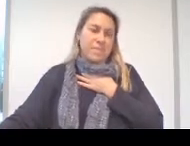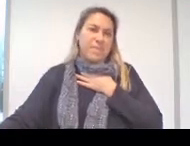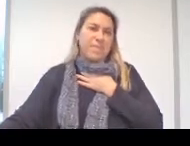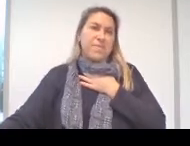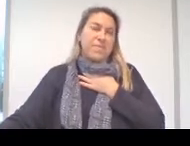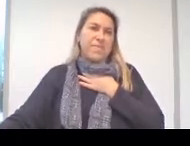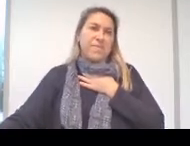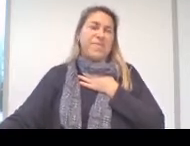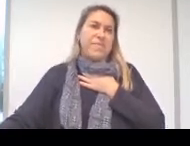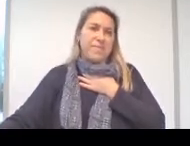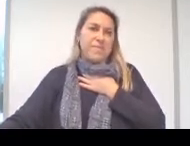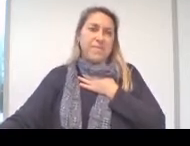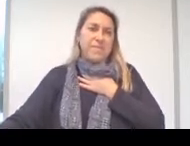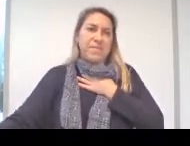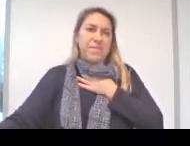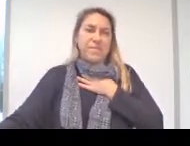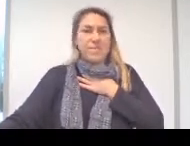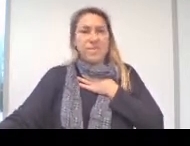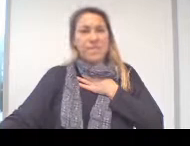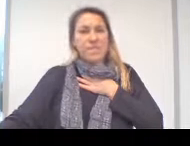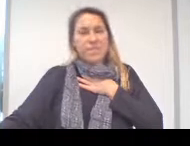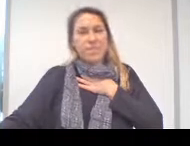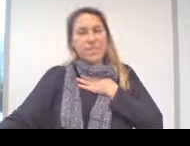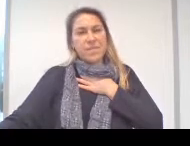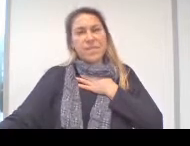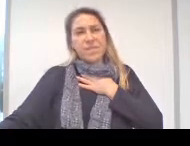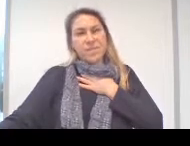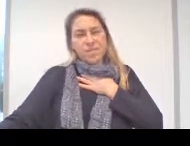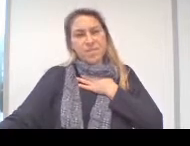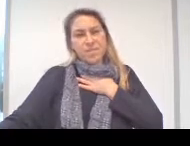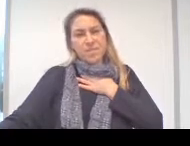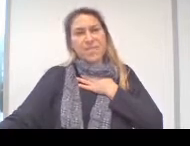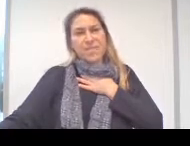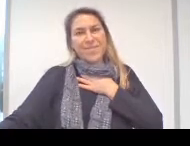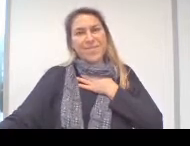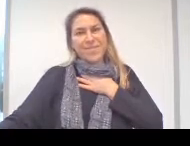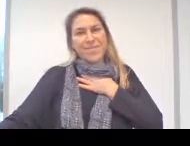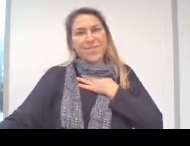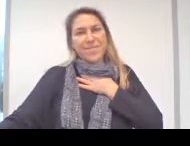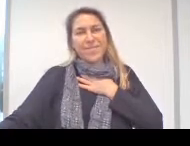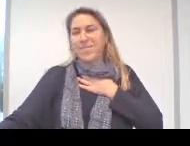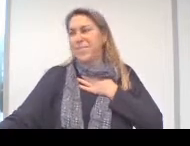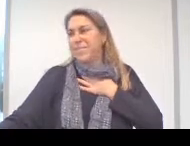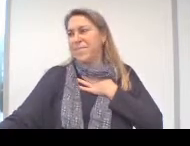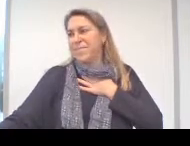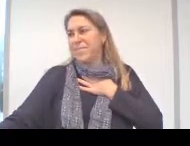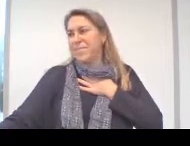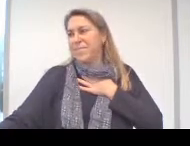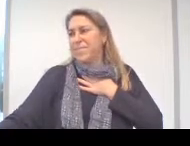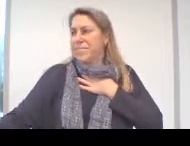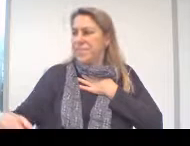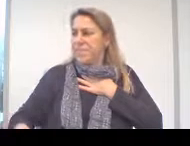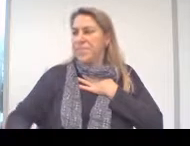s'investir dans ces domaines-là. On note également comme point important la fidélisation. On